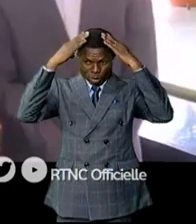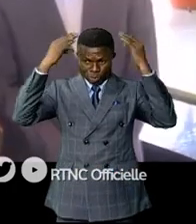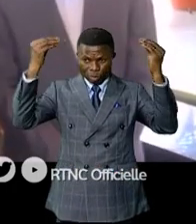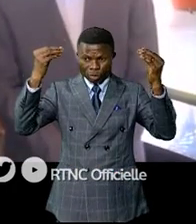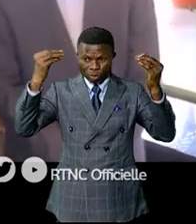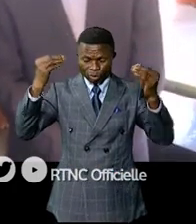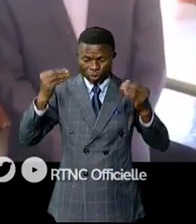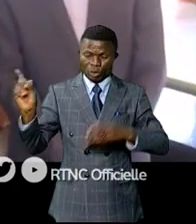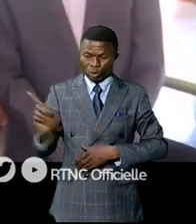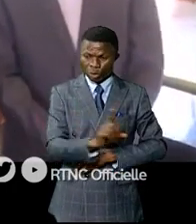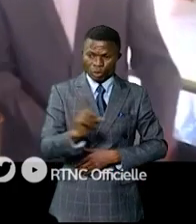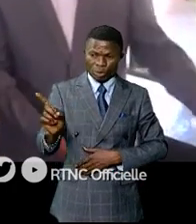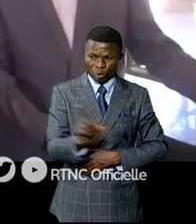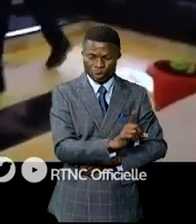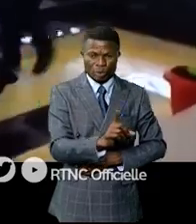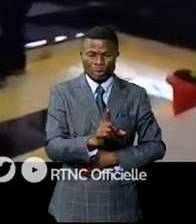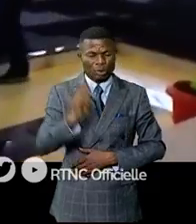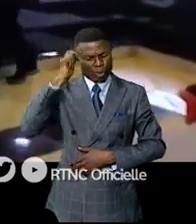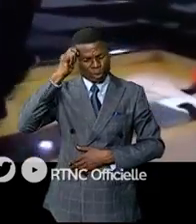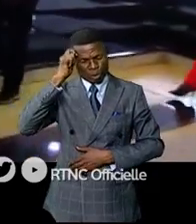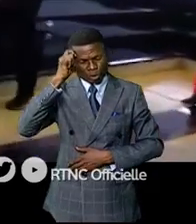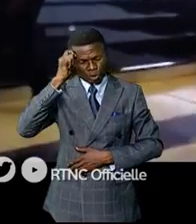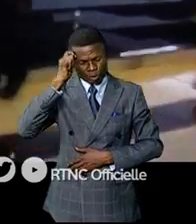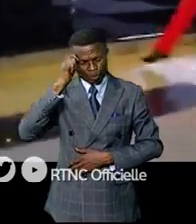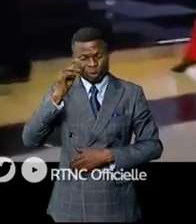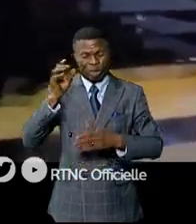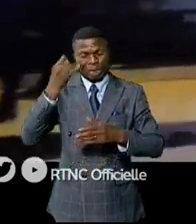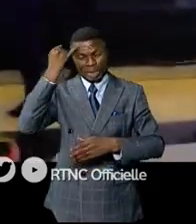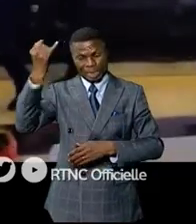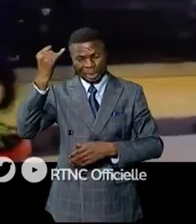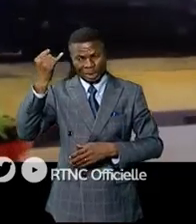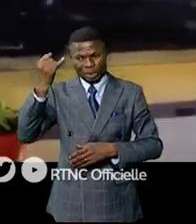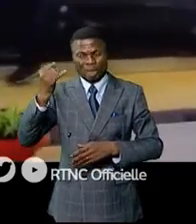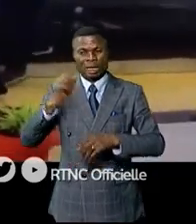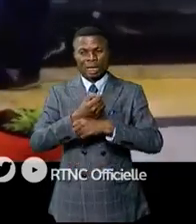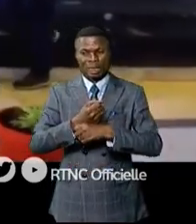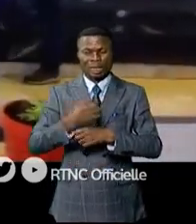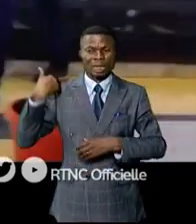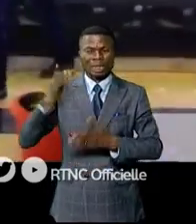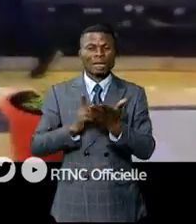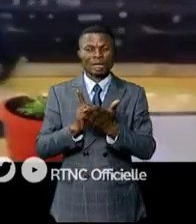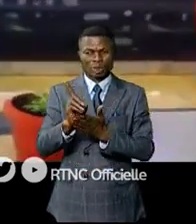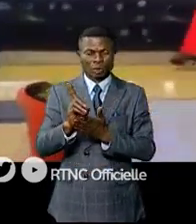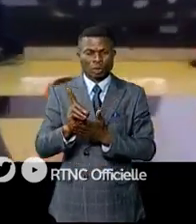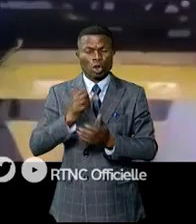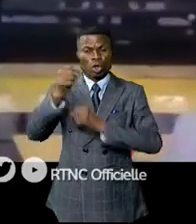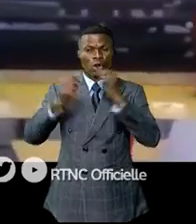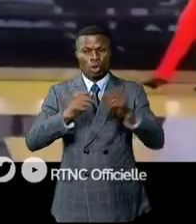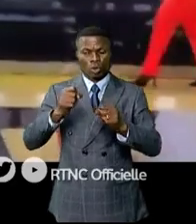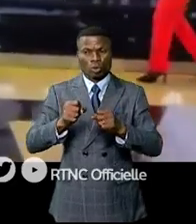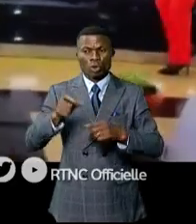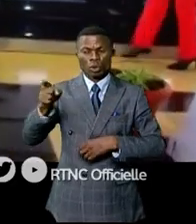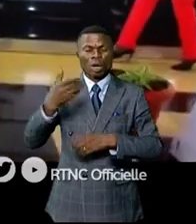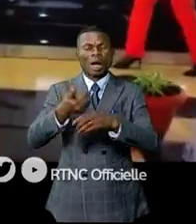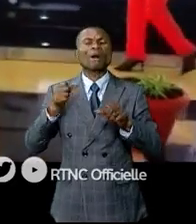vu défiler en un clin d'œil dans ses souvenirs les images de la lutte pour l'instauration d'un état de droit. Combat porté par les Sphinx avant